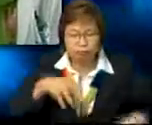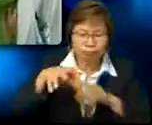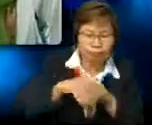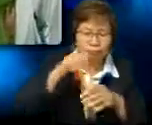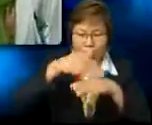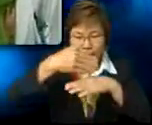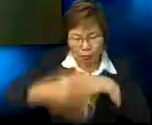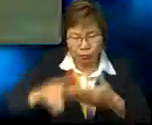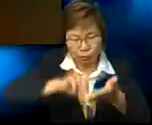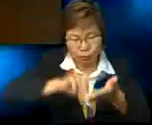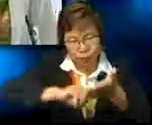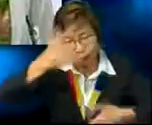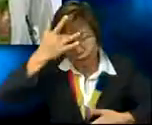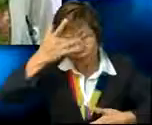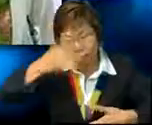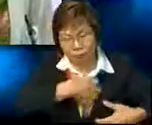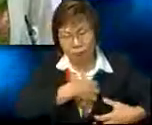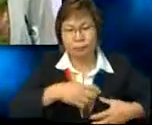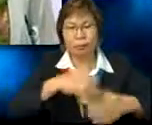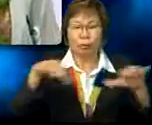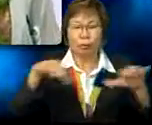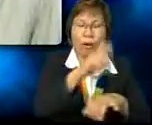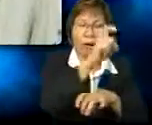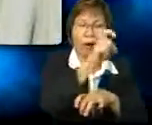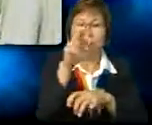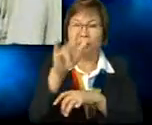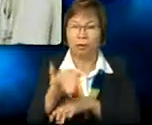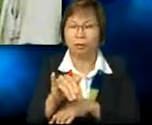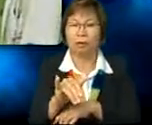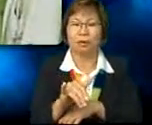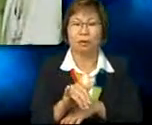kena periksa pesakit tu. Kita kena buat X-ray. Jadi X-ray